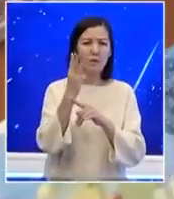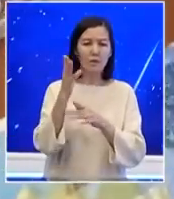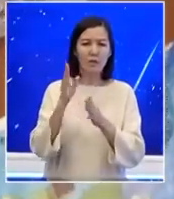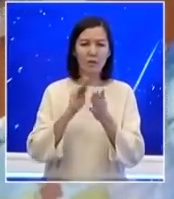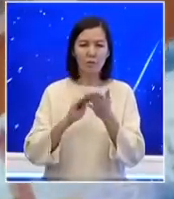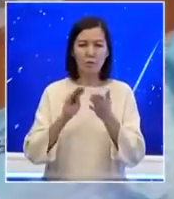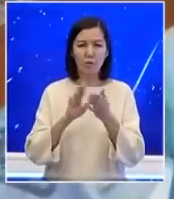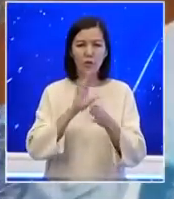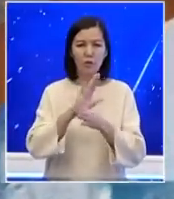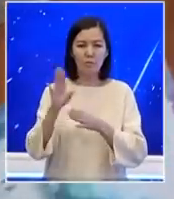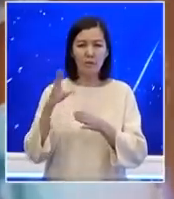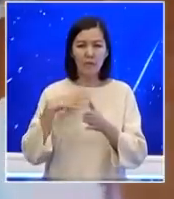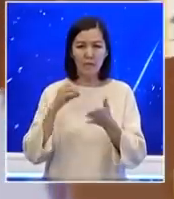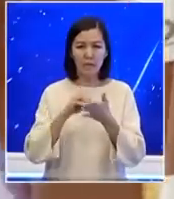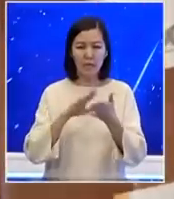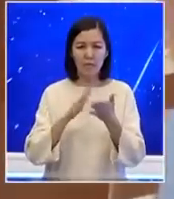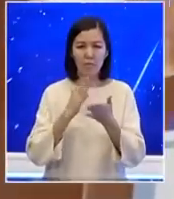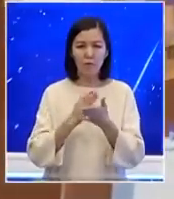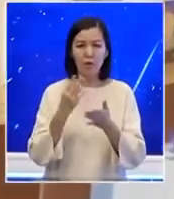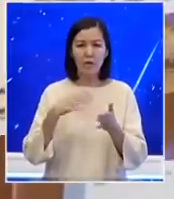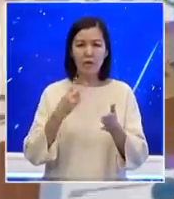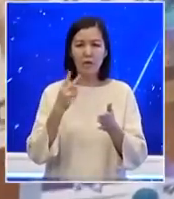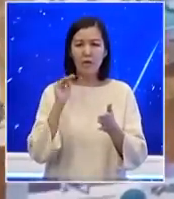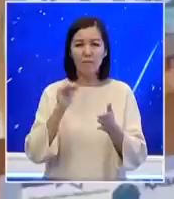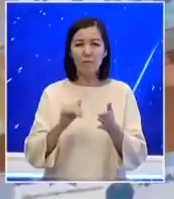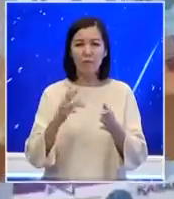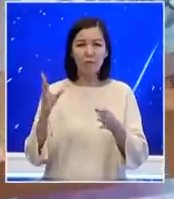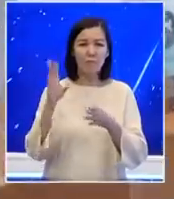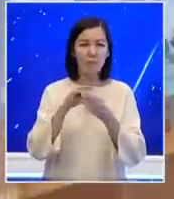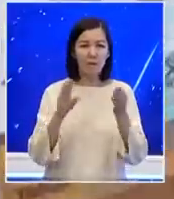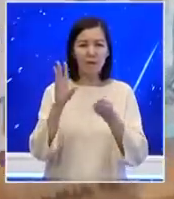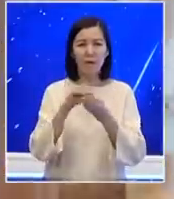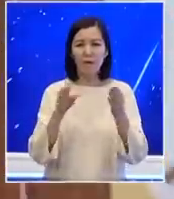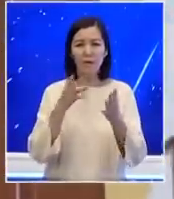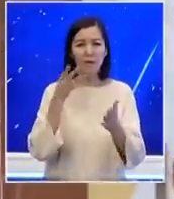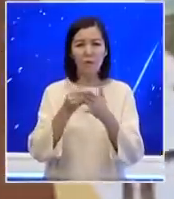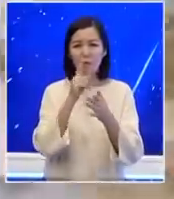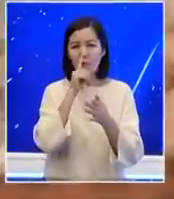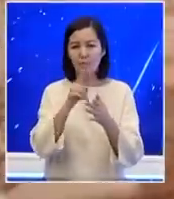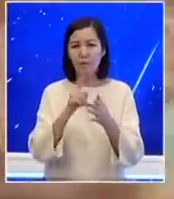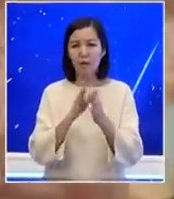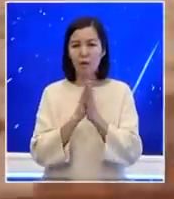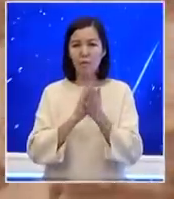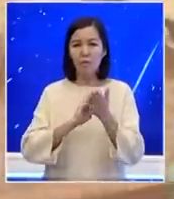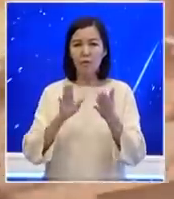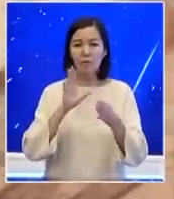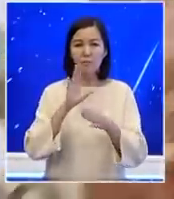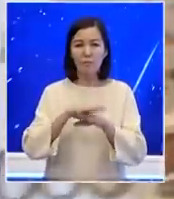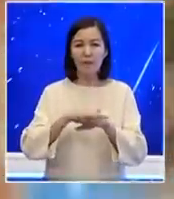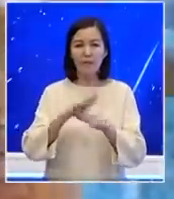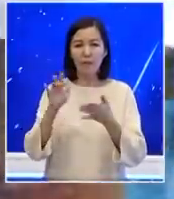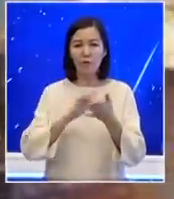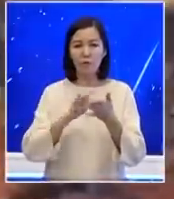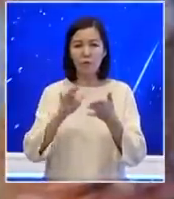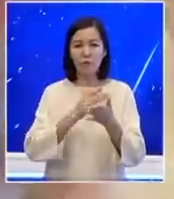жағдайлар тіркеліп отыр. Мұндай жағдайда 42500 теңге бірнеше рет төленбейді. Ал өтініш берген кезде банкте шотыңыз болмаса,